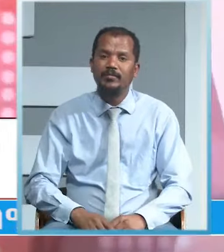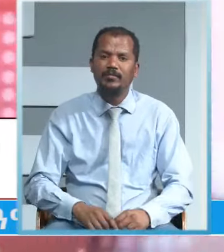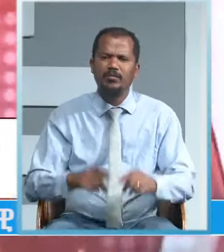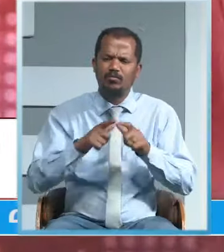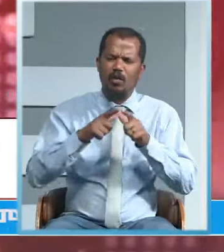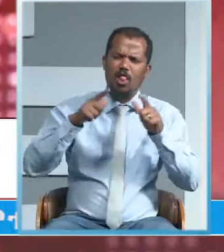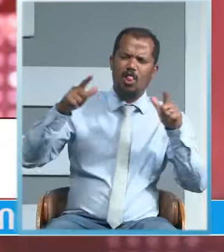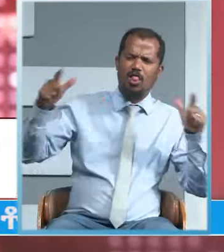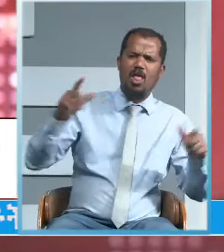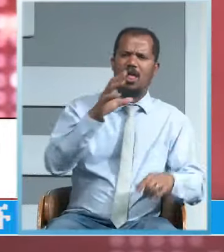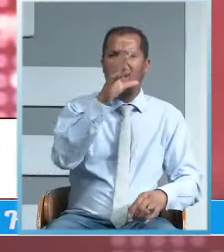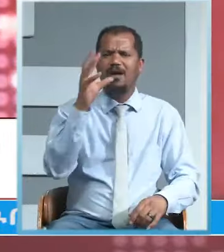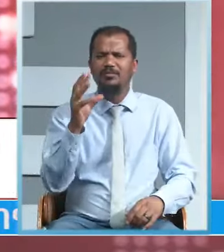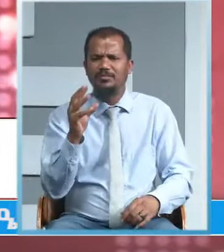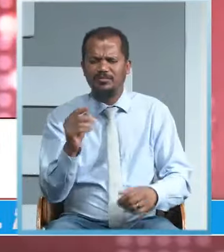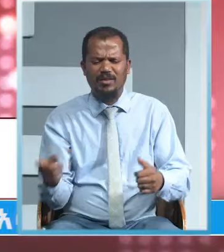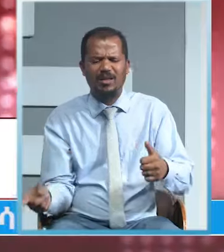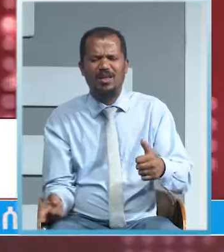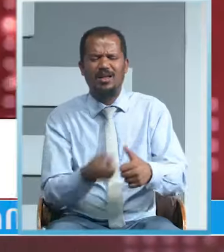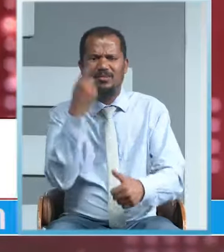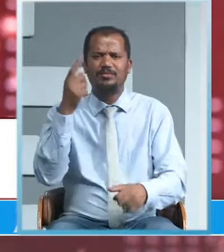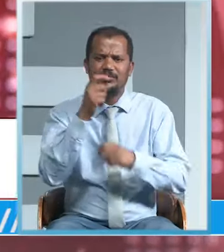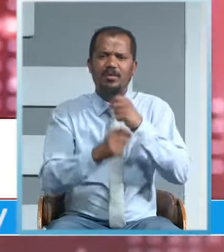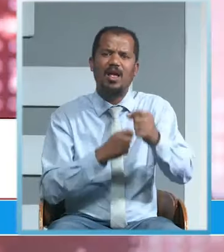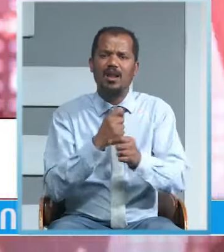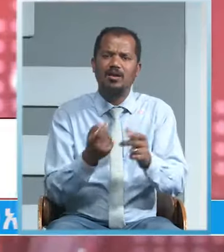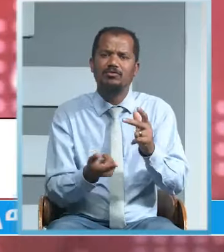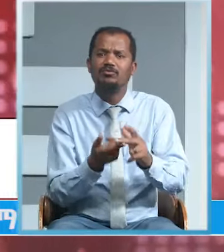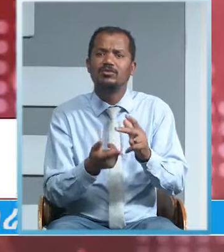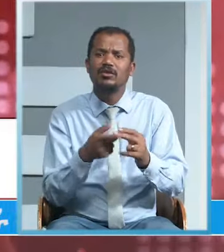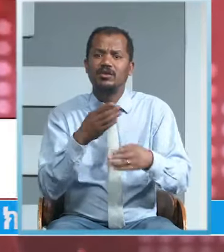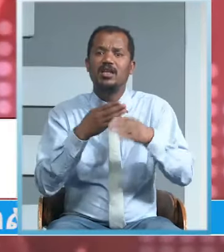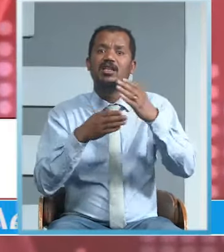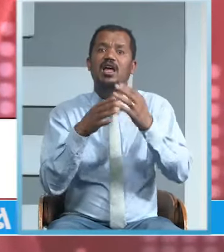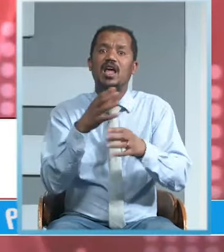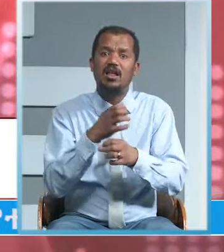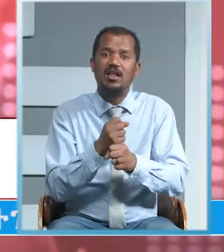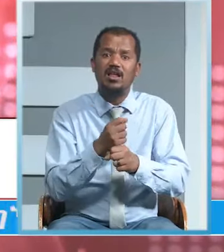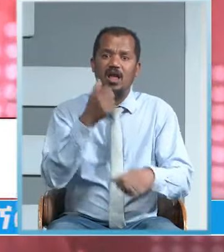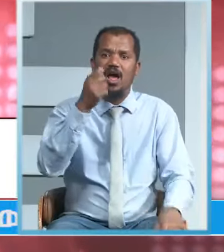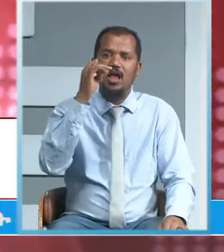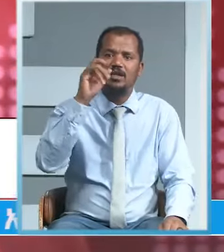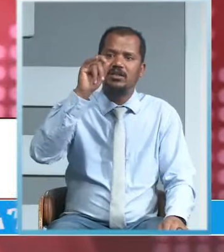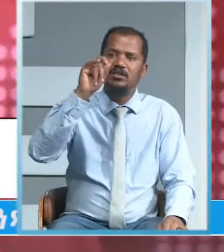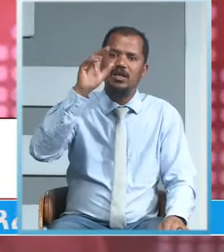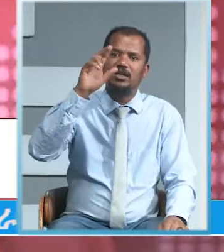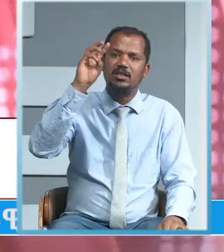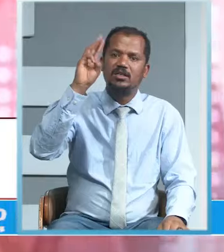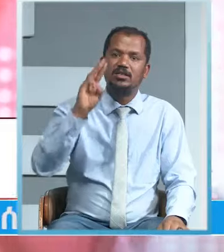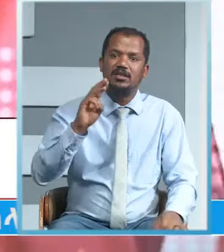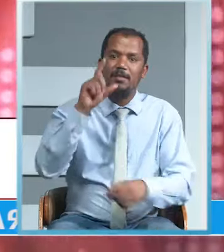በግዝፈቱ ከአፍሪካ ቀዳሚው ከዓለም ደግሞ 3ኛ ደረጃን የያዘው የአልጀርስ መስጂድ